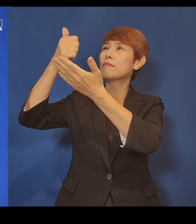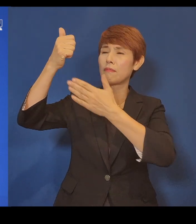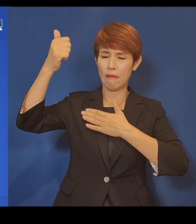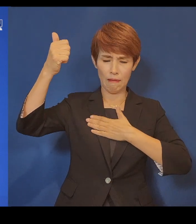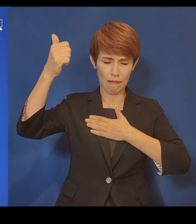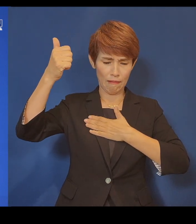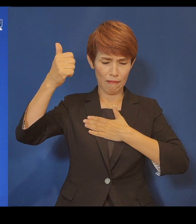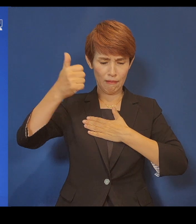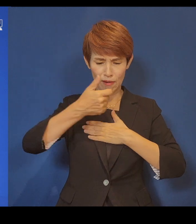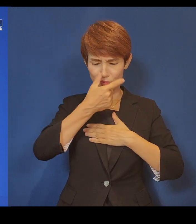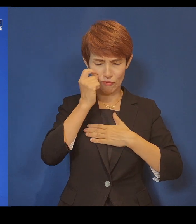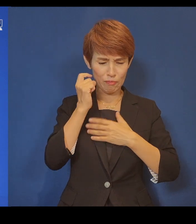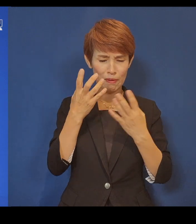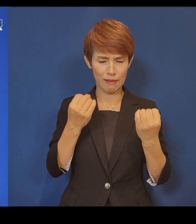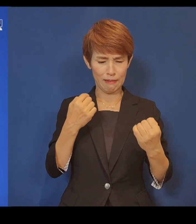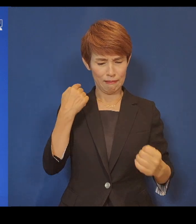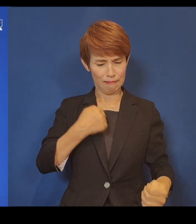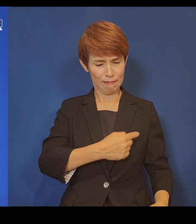내 마음은 아닌 거예요.